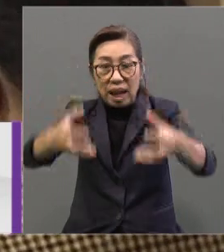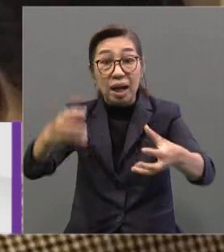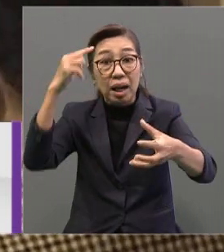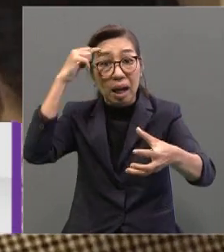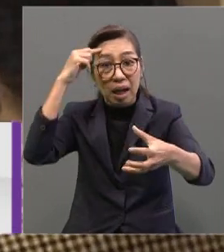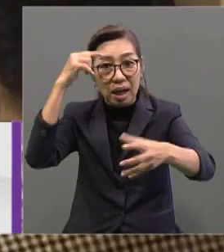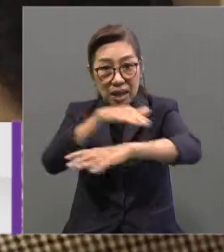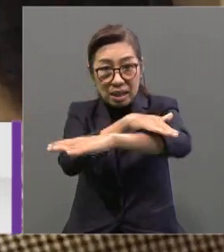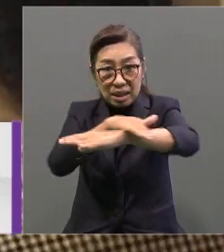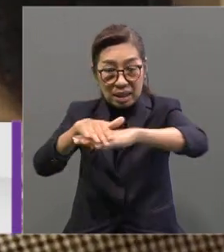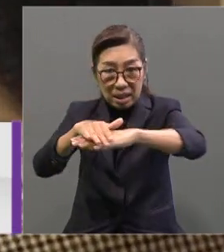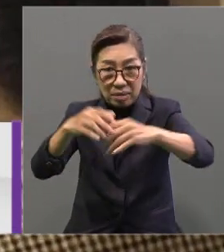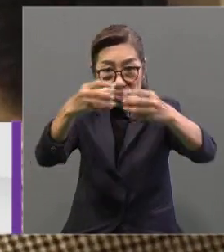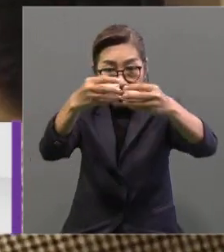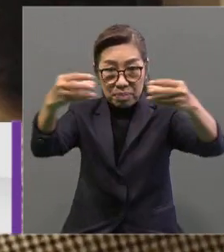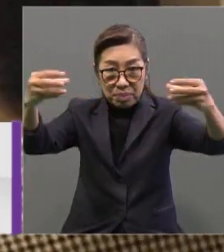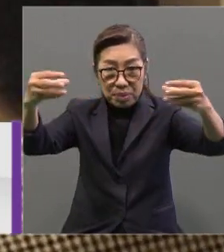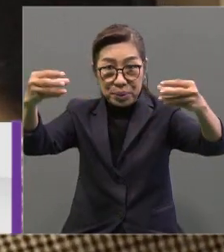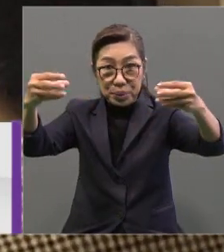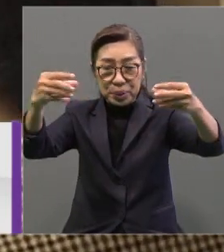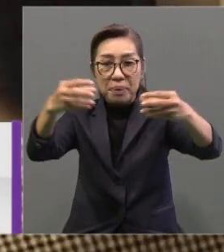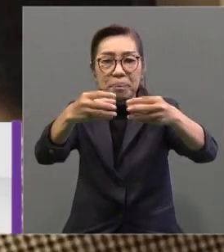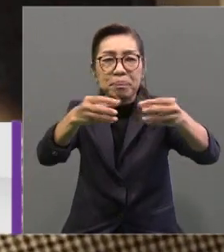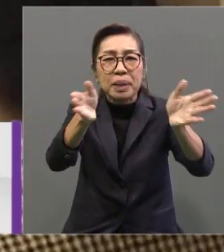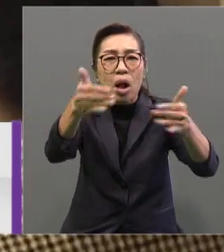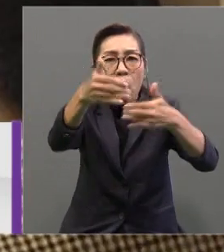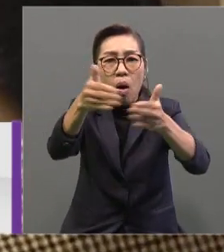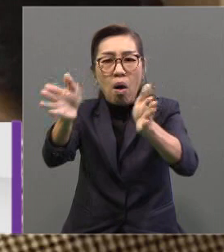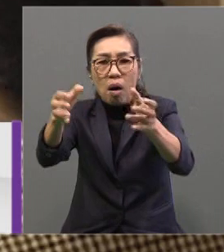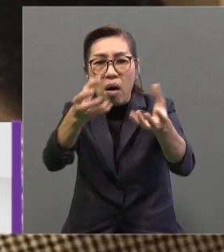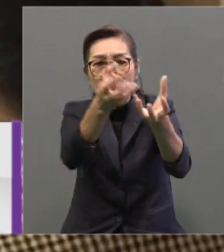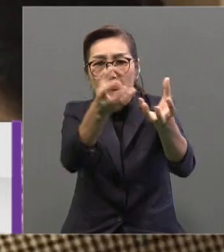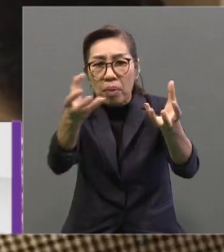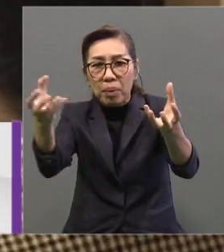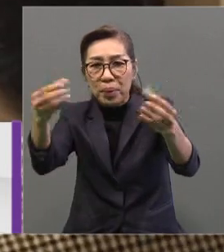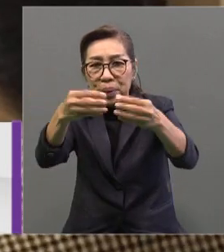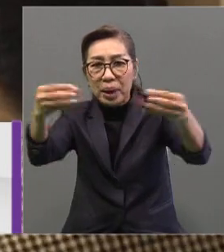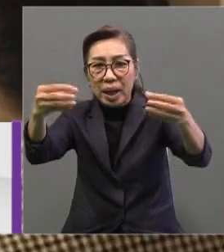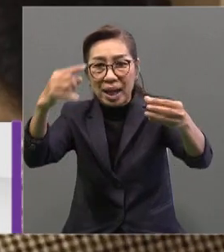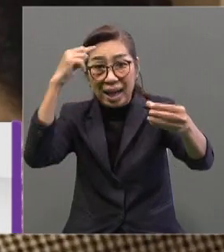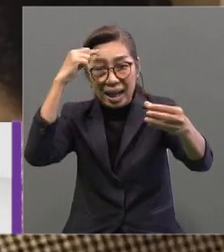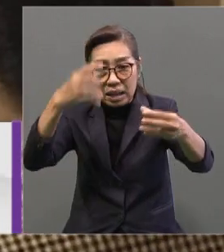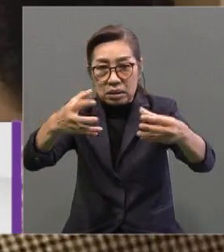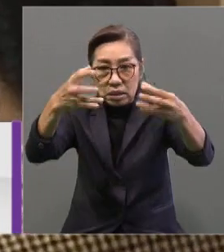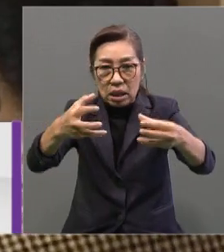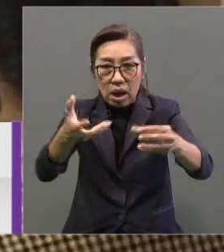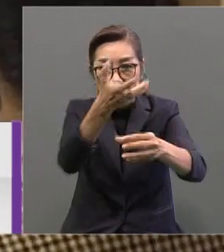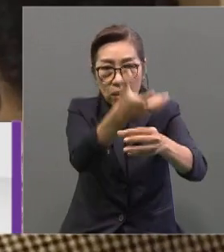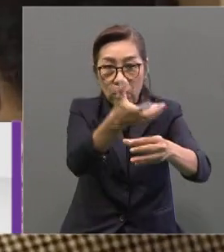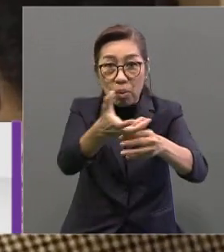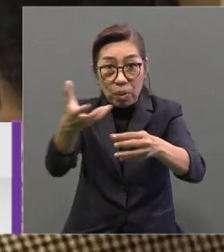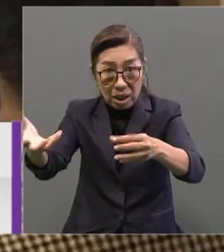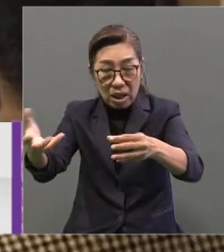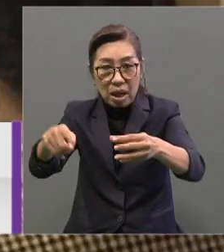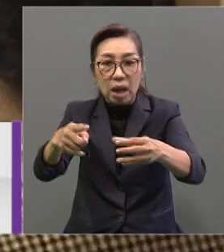วเซกเมนต์บ็อกซ์คือตัวที่เป็นกล่องเดี๋ยวชี้กล่องหน่อยเนี่ยเป็นตัวรับน้ำหนักเพื่อเรียงเข้าต่อกัน